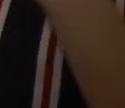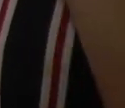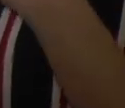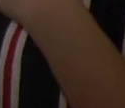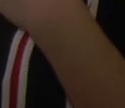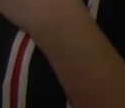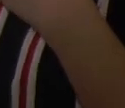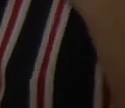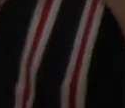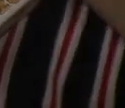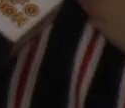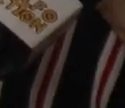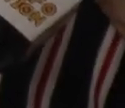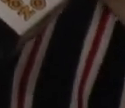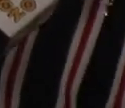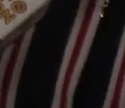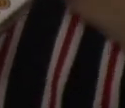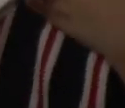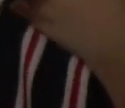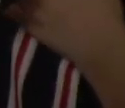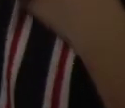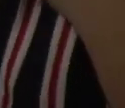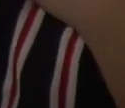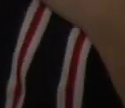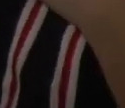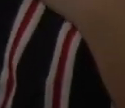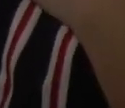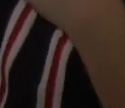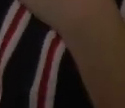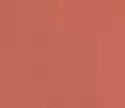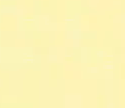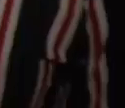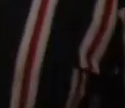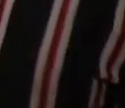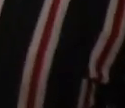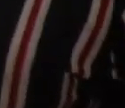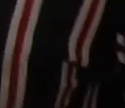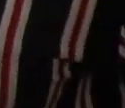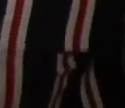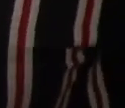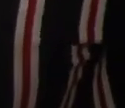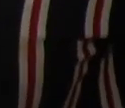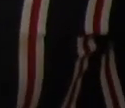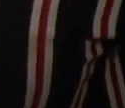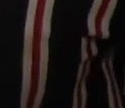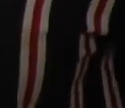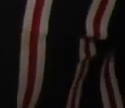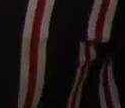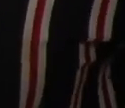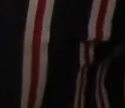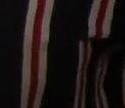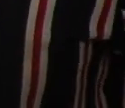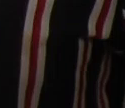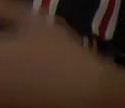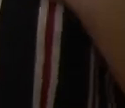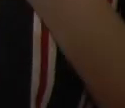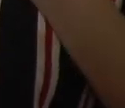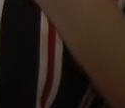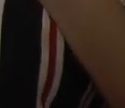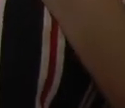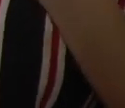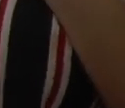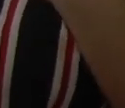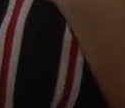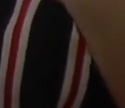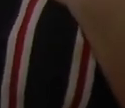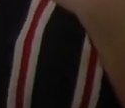doon aminado po ako, nakasalanan ko yun at tinanggap ko yung clothing line na yun. Nag-meet na kayo ni Makagago in person? Hindi po. No. Hindi ko po siya